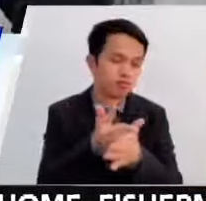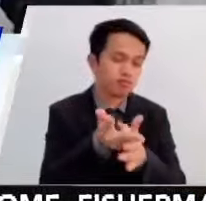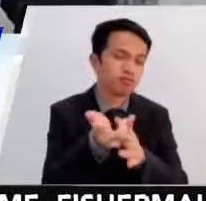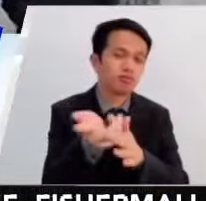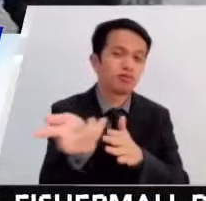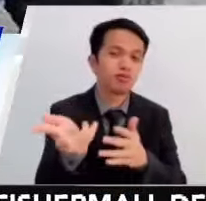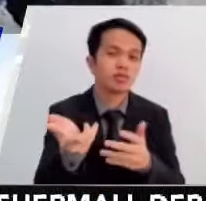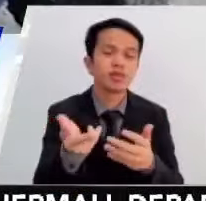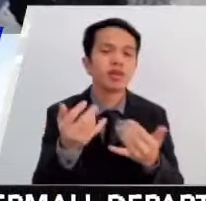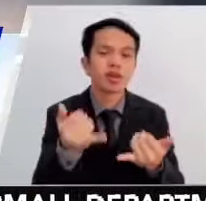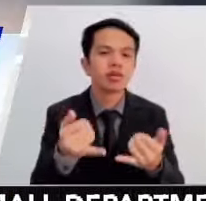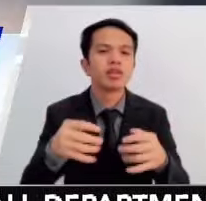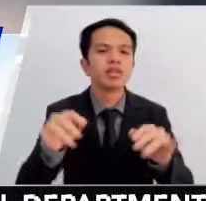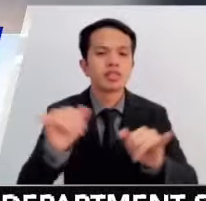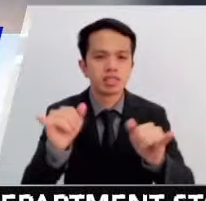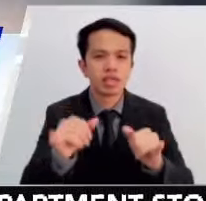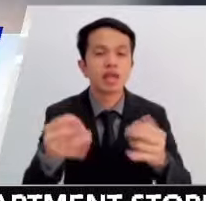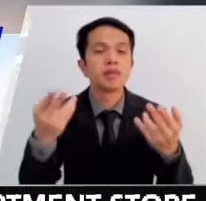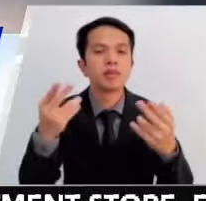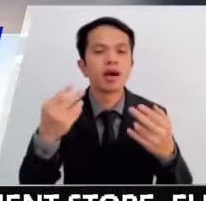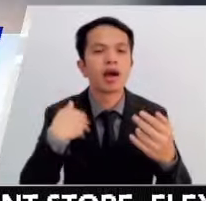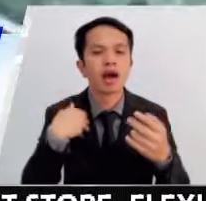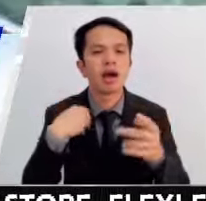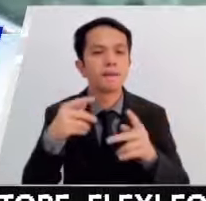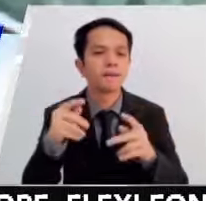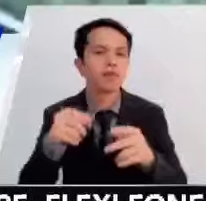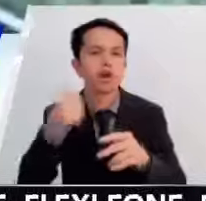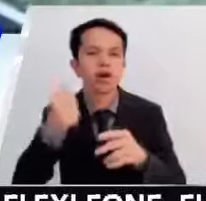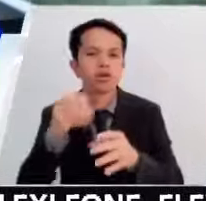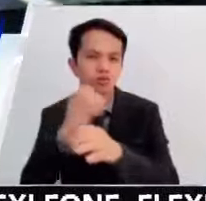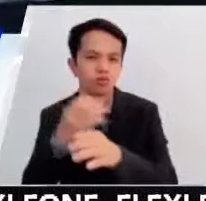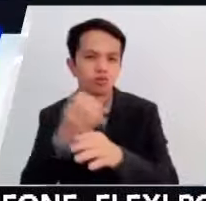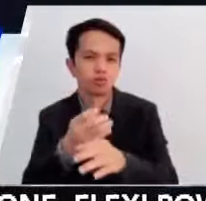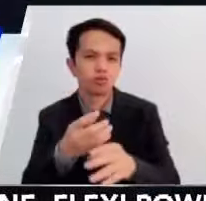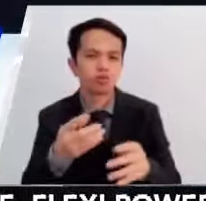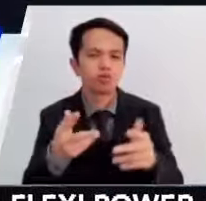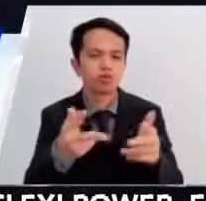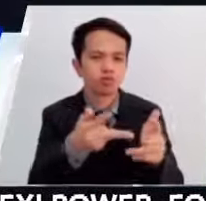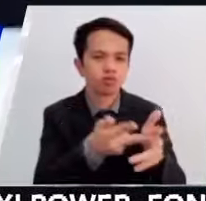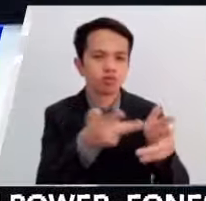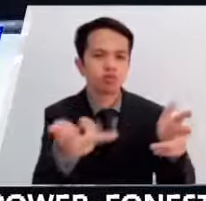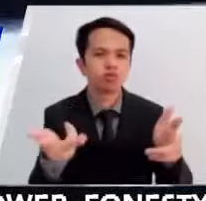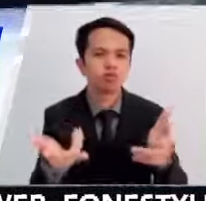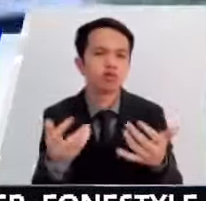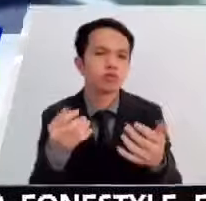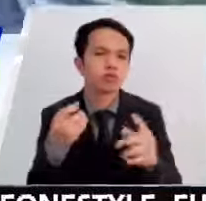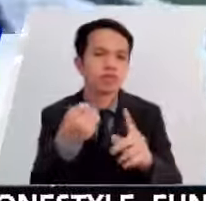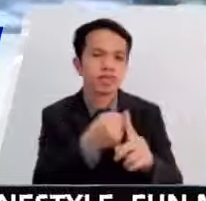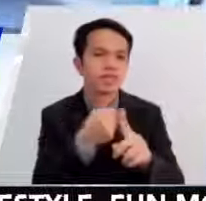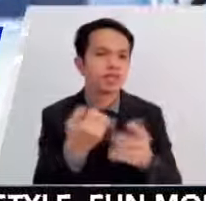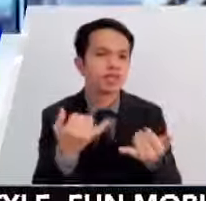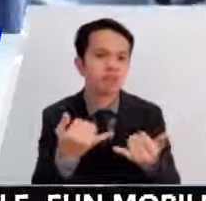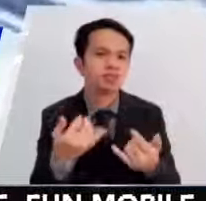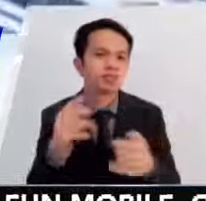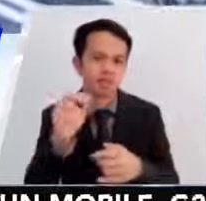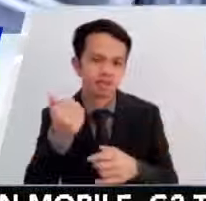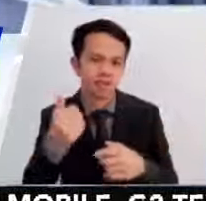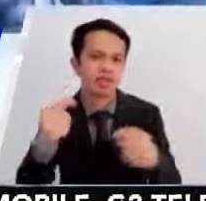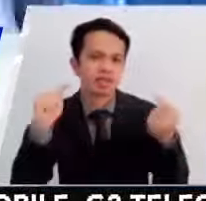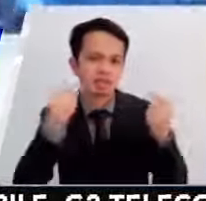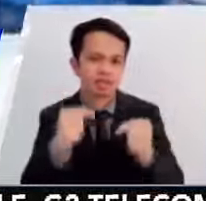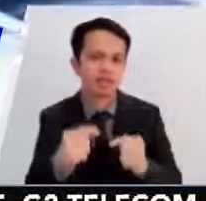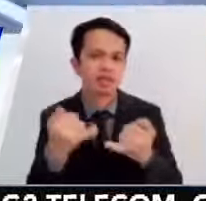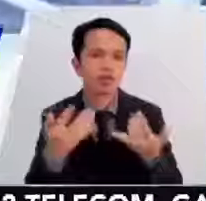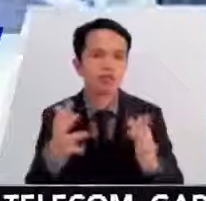na rin daw ng jeep ang ilan pang sasakyan. 10 ang nagtamo ng mga sugat. Nakipag-areglo na umano ang jeepney driver sa